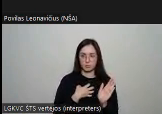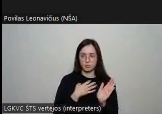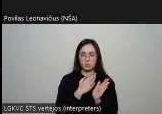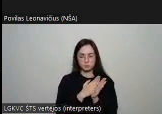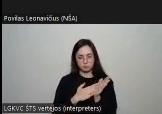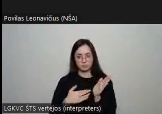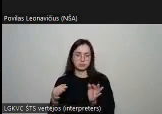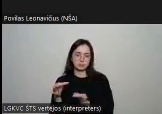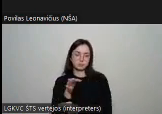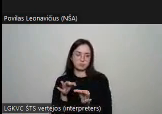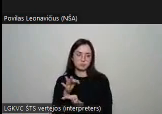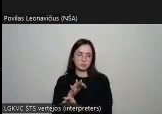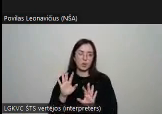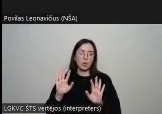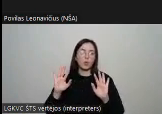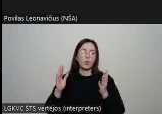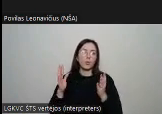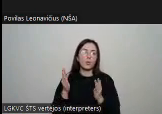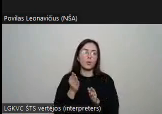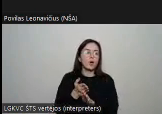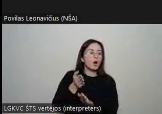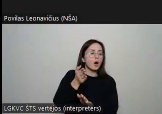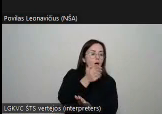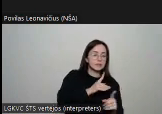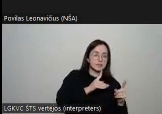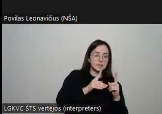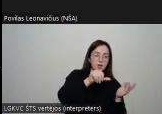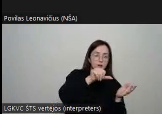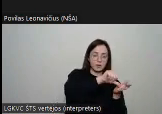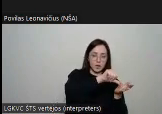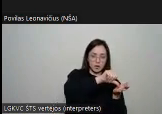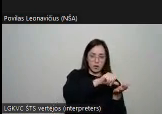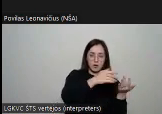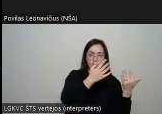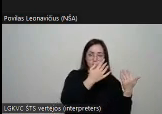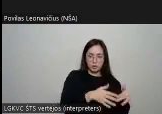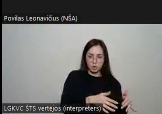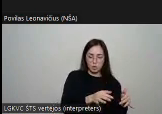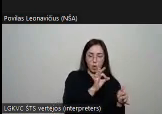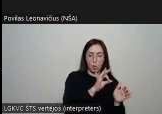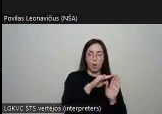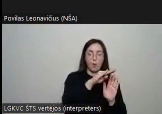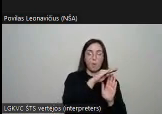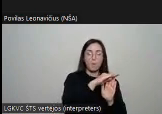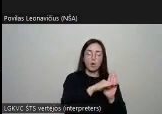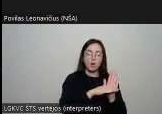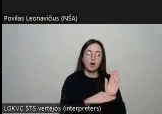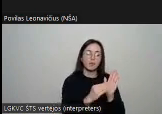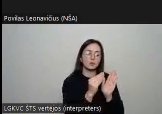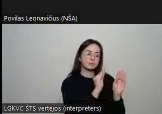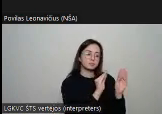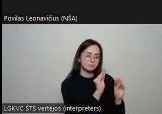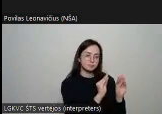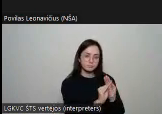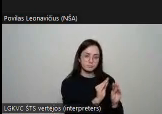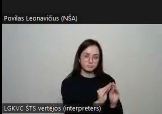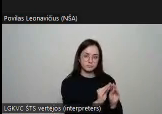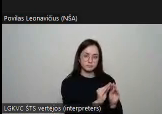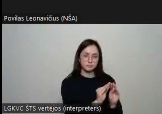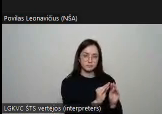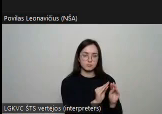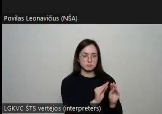jūs dalyvavote ankstesnėse seminaruose, kuriuose mes kalbėjome apie programavimo ir planavimo svarbą, tai būtų